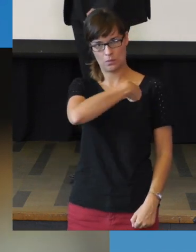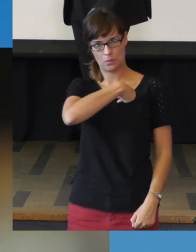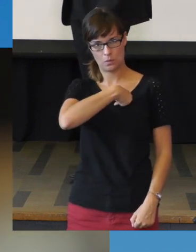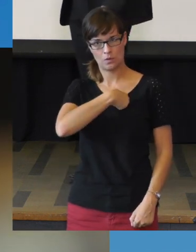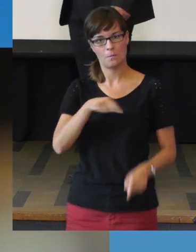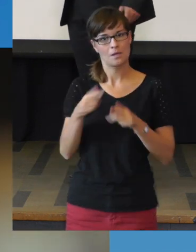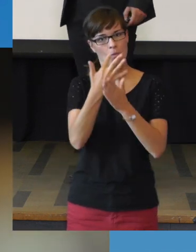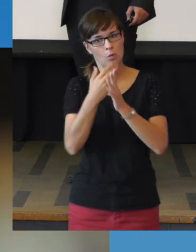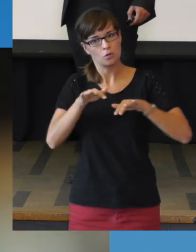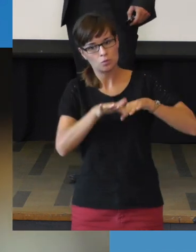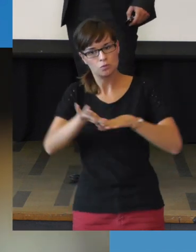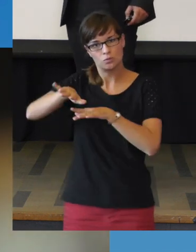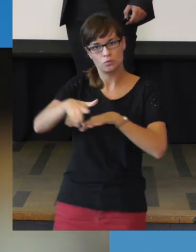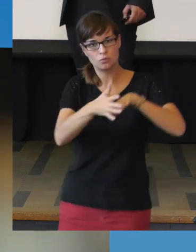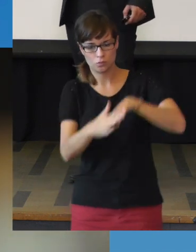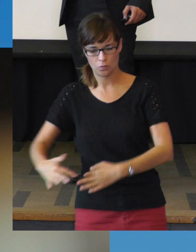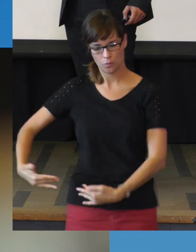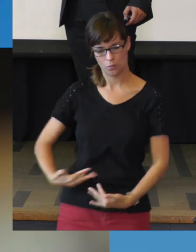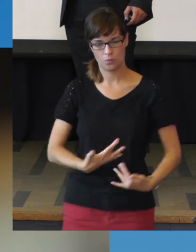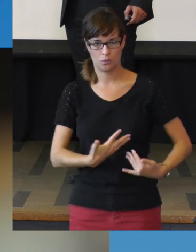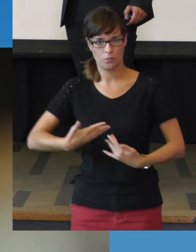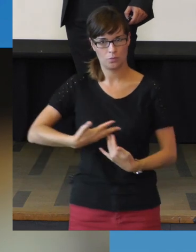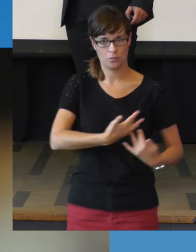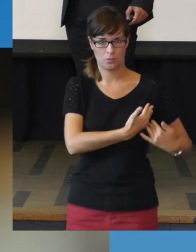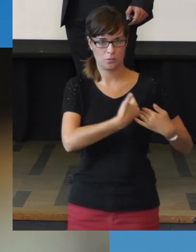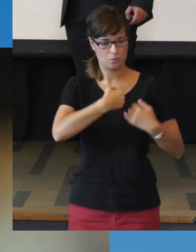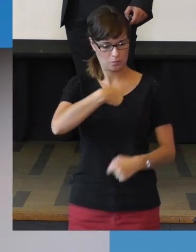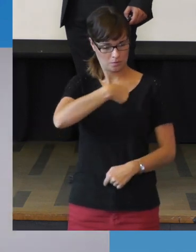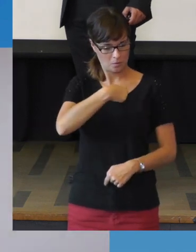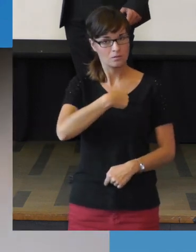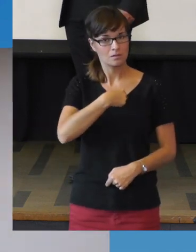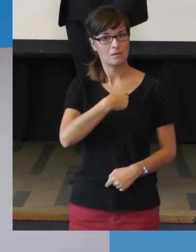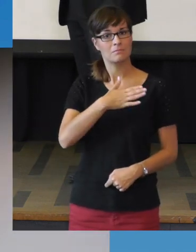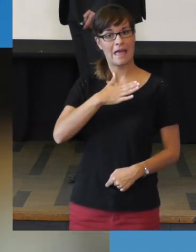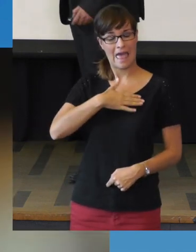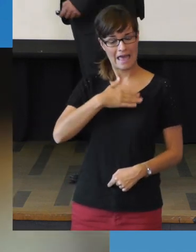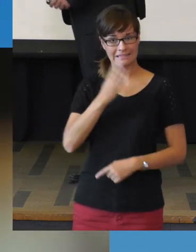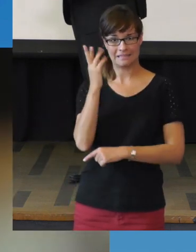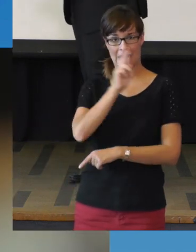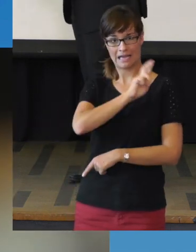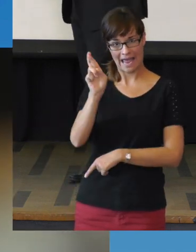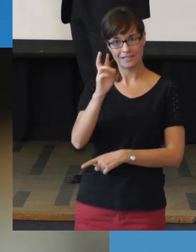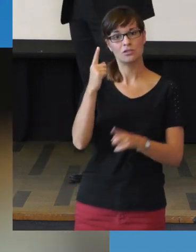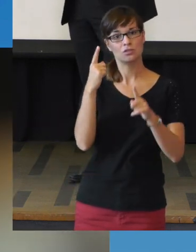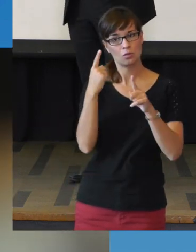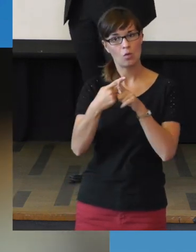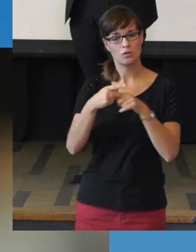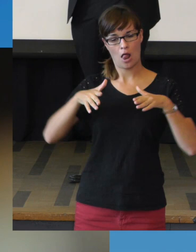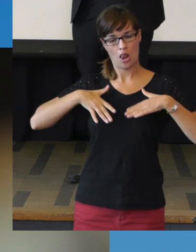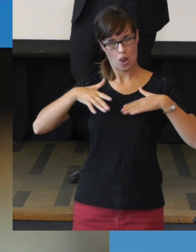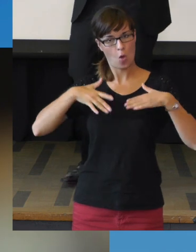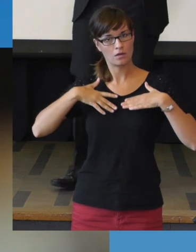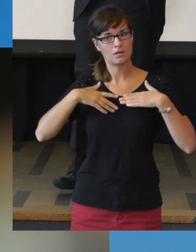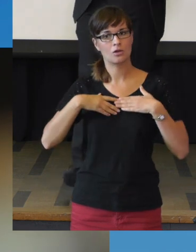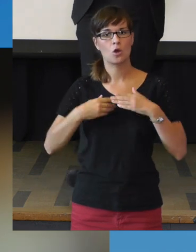bis ins Herz. Und man kann den Blutdruck im Herzen und in der Lunge, und zwar im rechten Herz und in der Lunge, messen. Den Katheter,